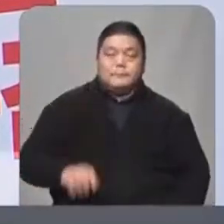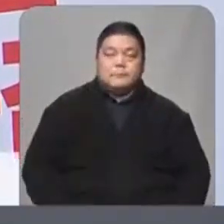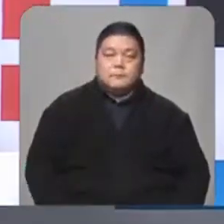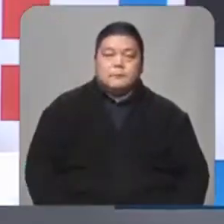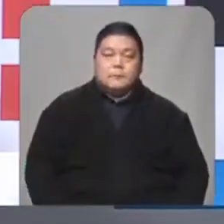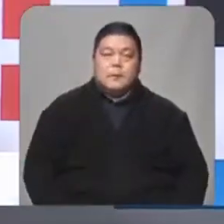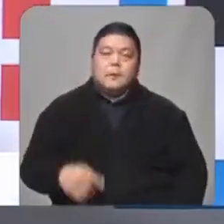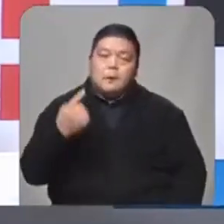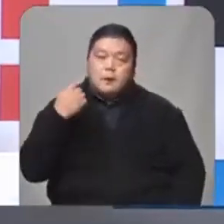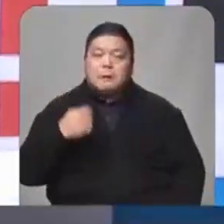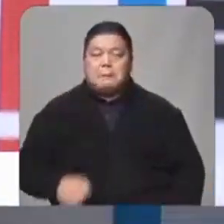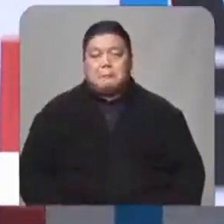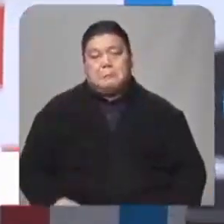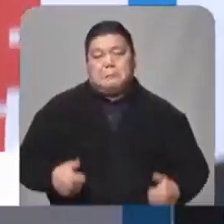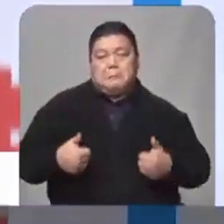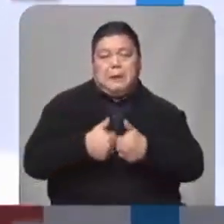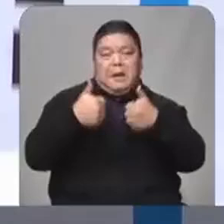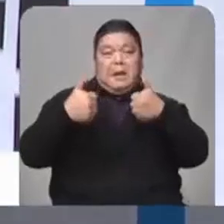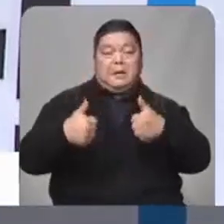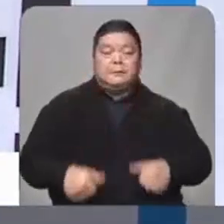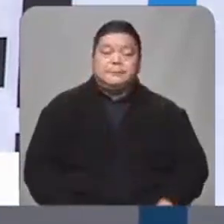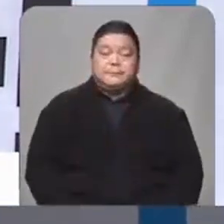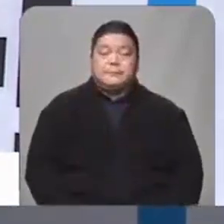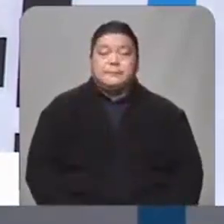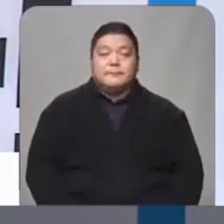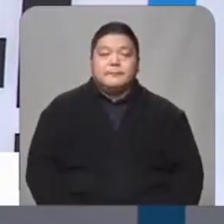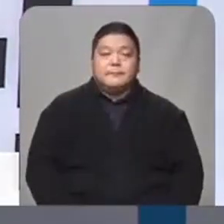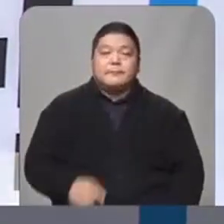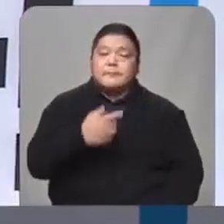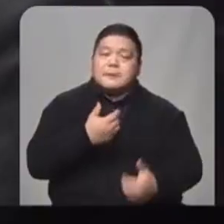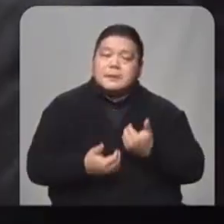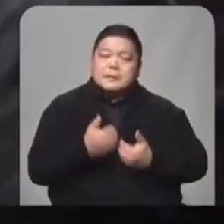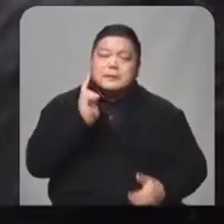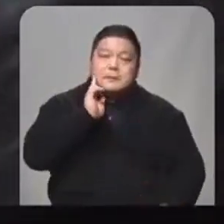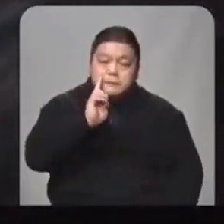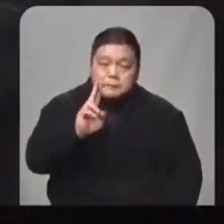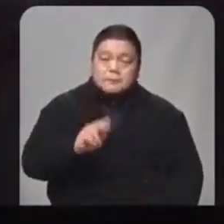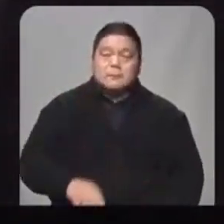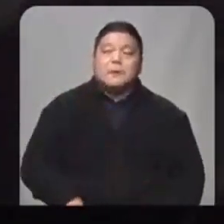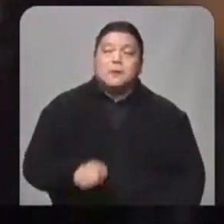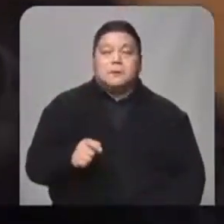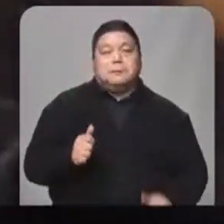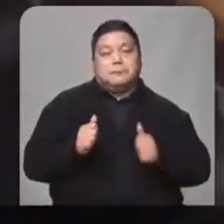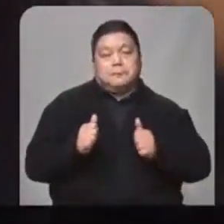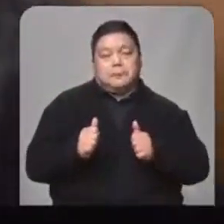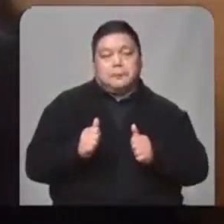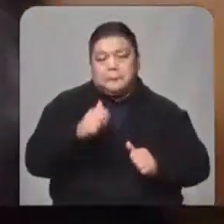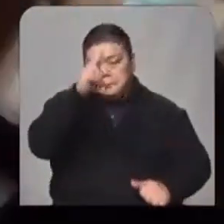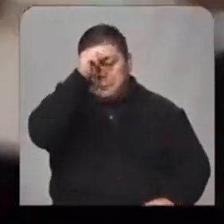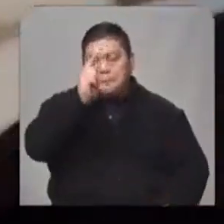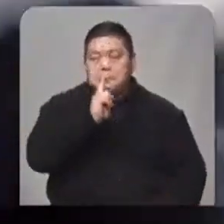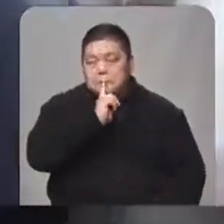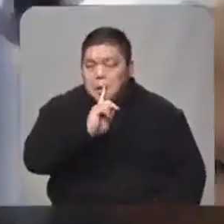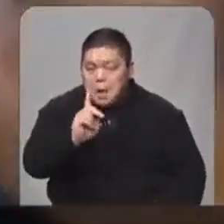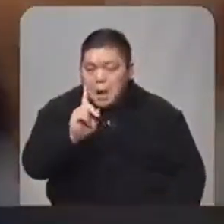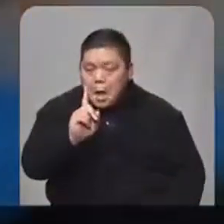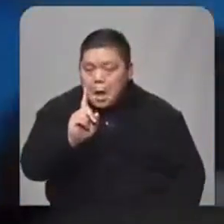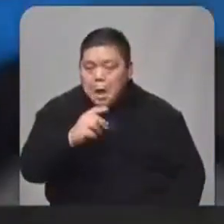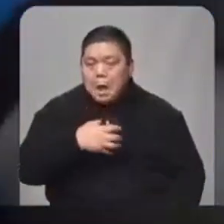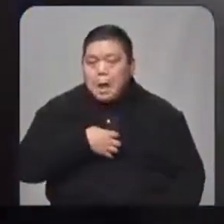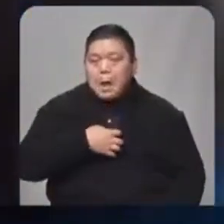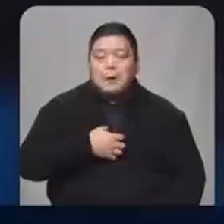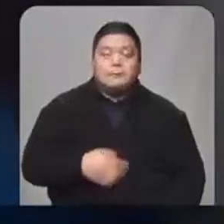물리적 충돌까지 빚어진 겁니다 양측의 공방이 격화되면서 이젠 법정 다툼으로 이어질 가능성이 대두되고